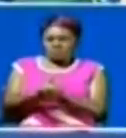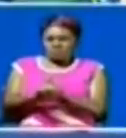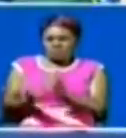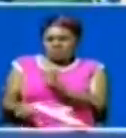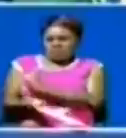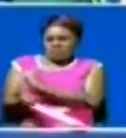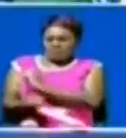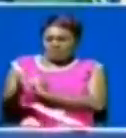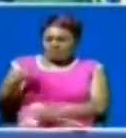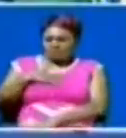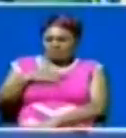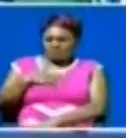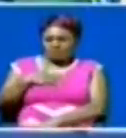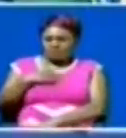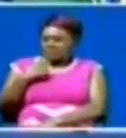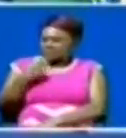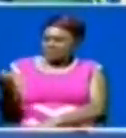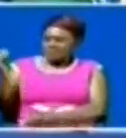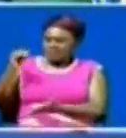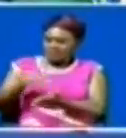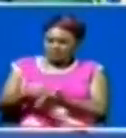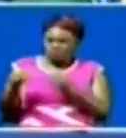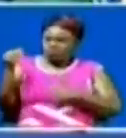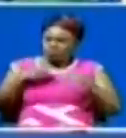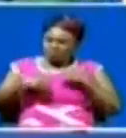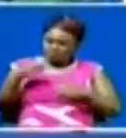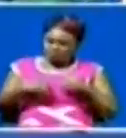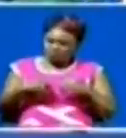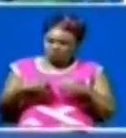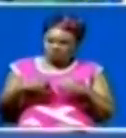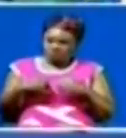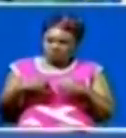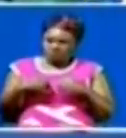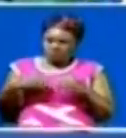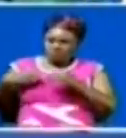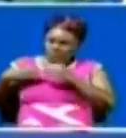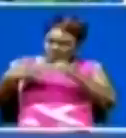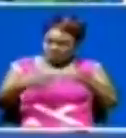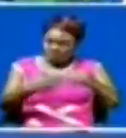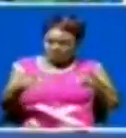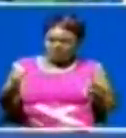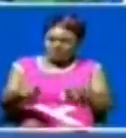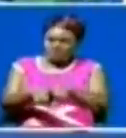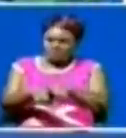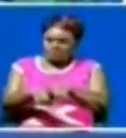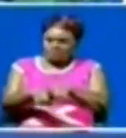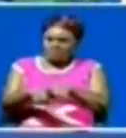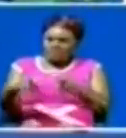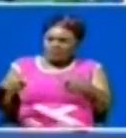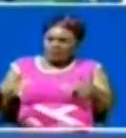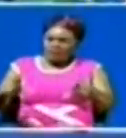Wakenya, bado mimi narudia ile ufisadi na bado narudia uongozi. Wacha watu